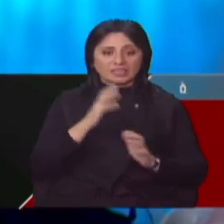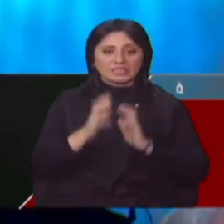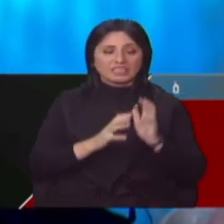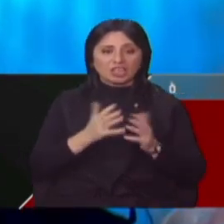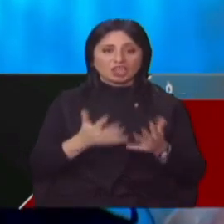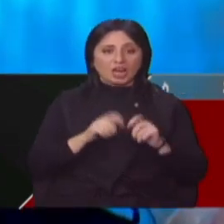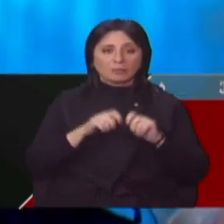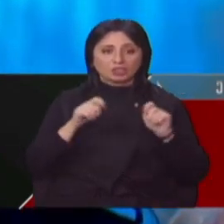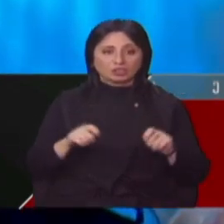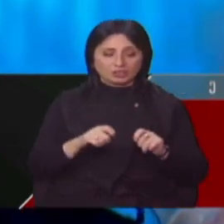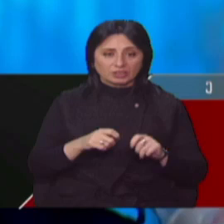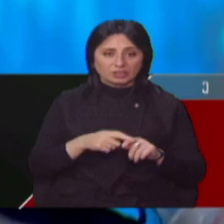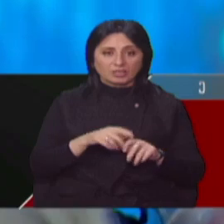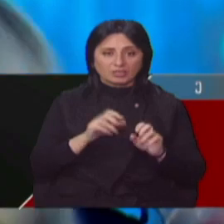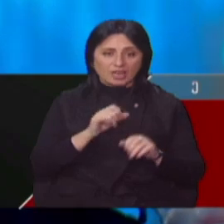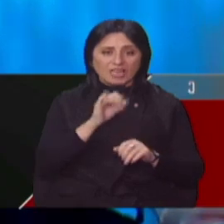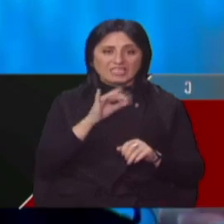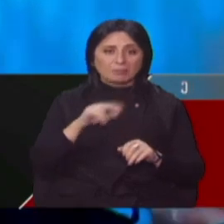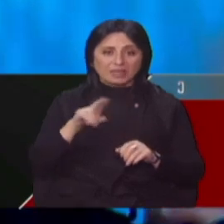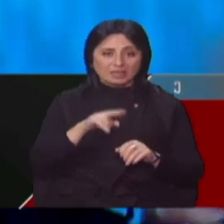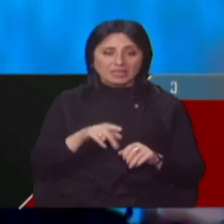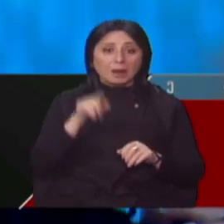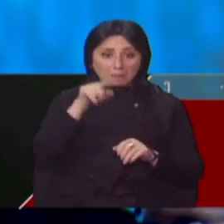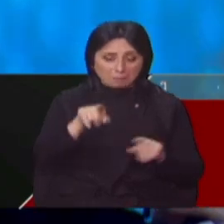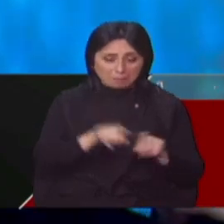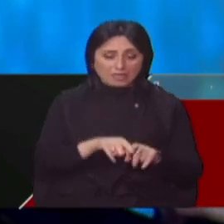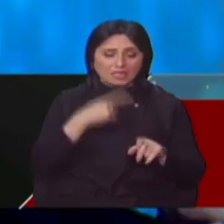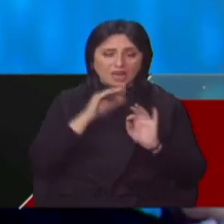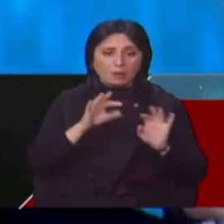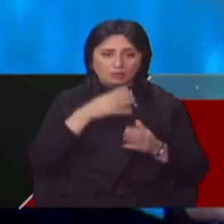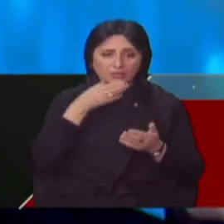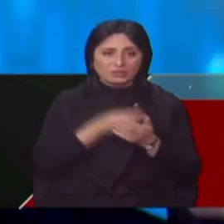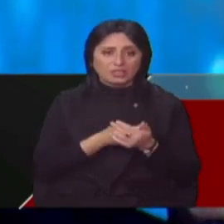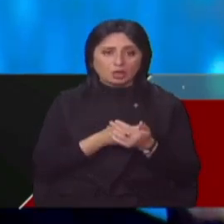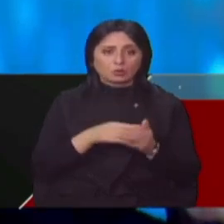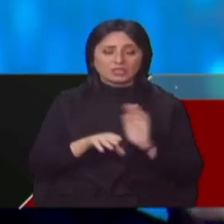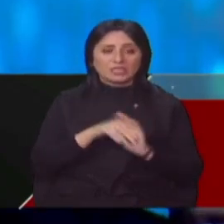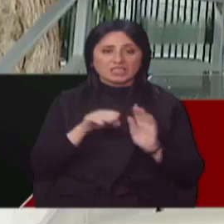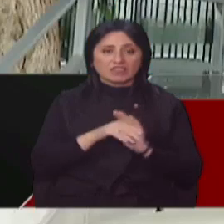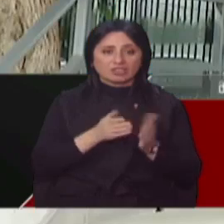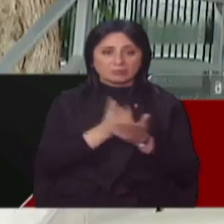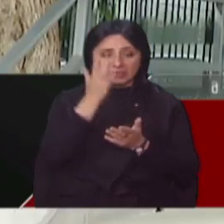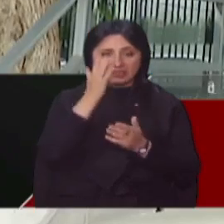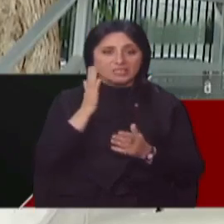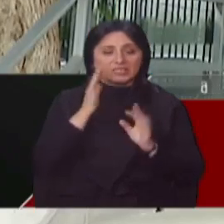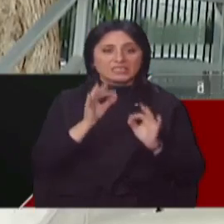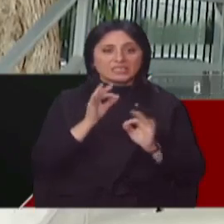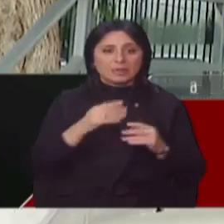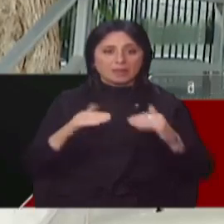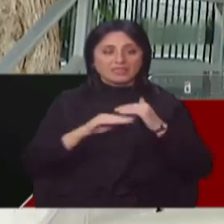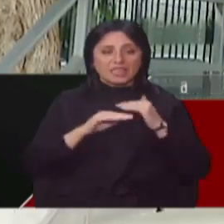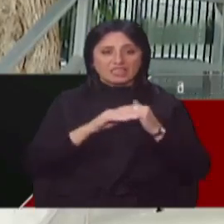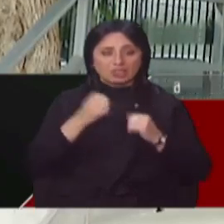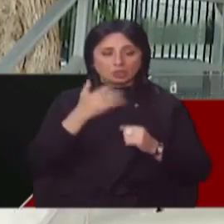საერთაშორისო გამჭვირვალობას ან ისვეც და ასე შემდეგ, ხო? მათაც გამოხატული აქვს საკუთარი საარჩევნო მიზანი. სამართლისა და